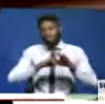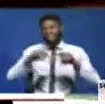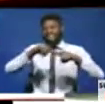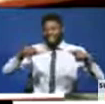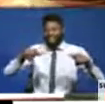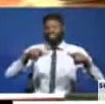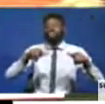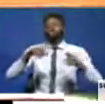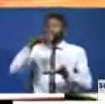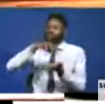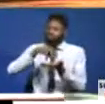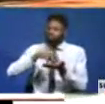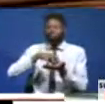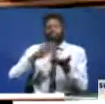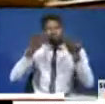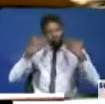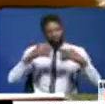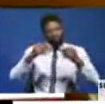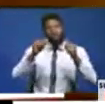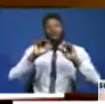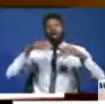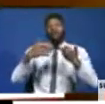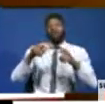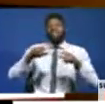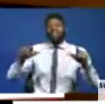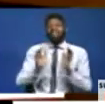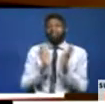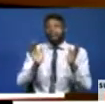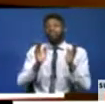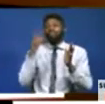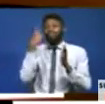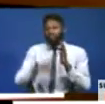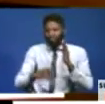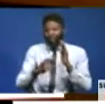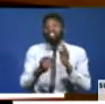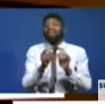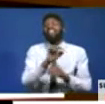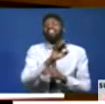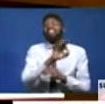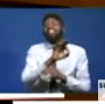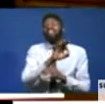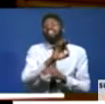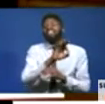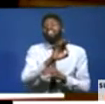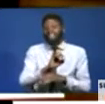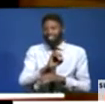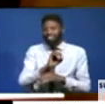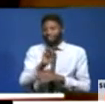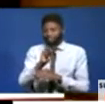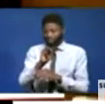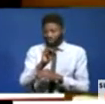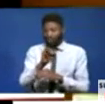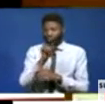utoaji kinyume cha sheria wa ardhi ya umma yenye thamani ya shilingi milioni 30 kwa watu binafsi katika kaunti ya Kwale mwaka